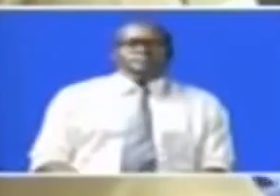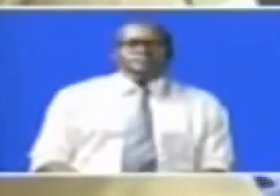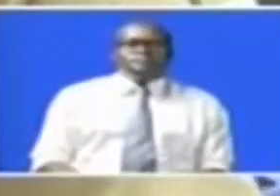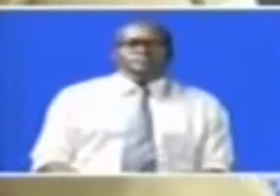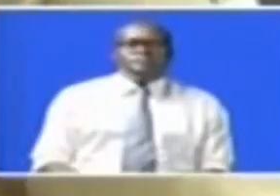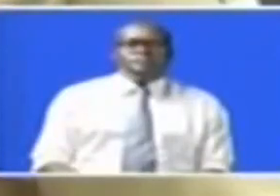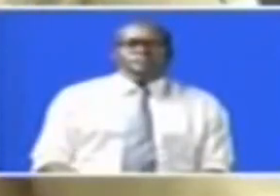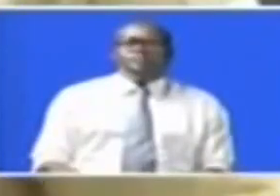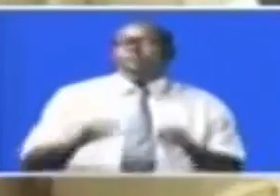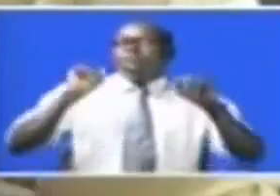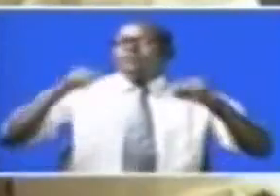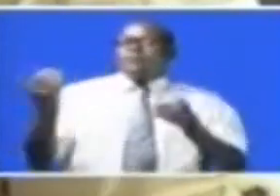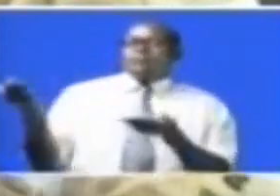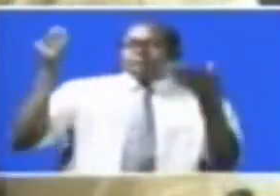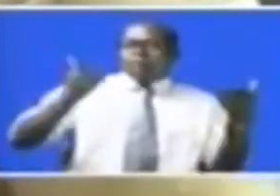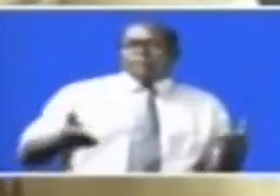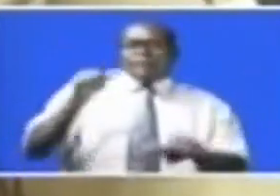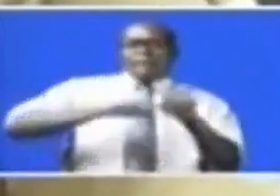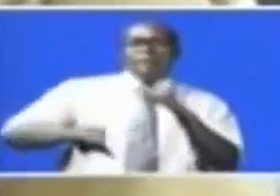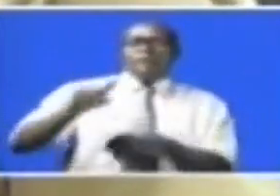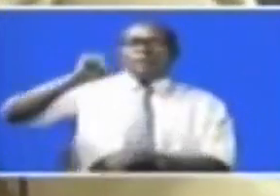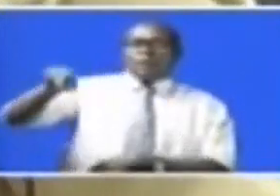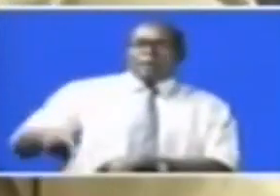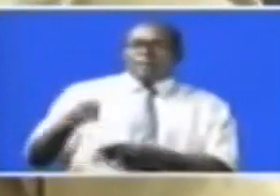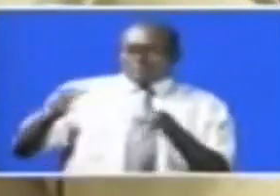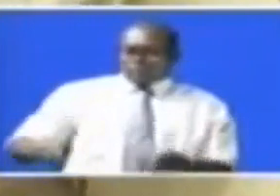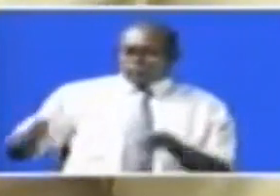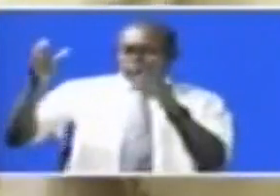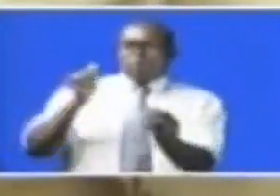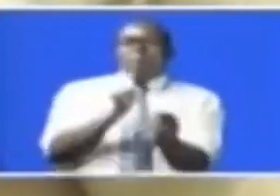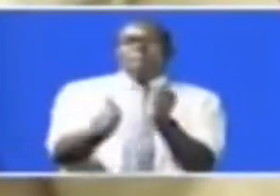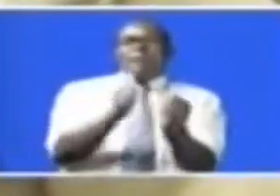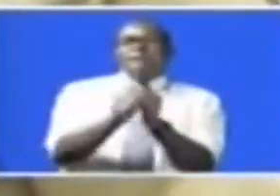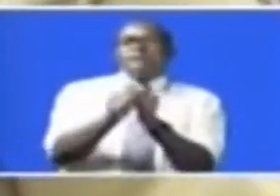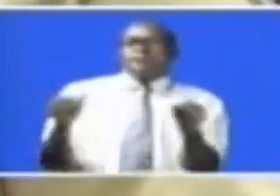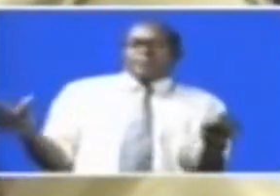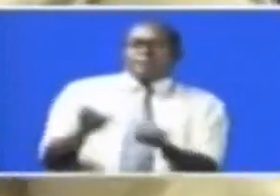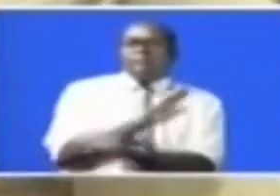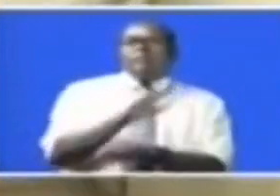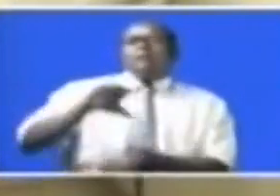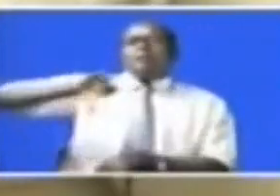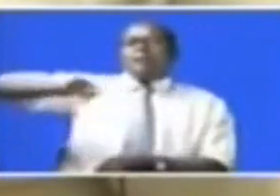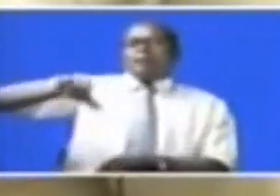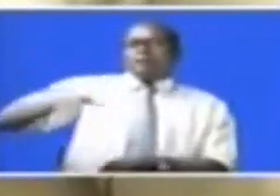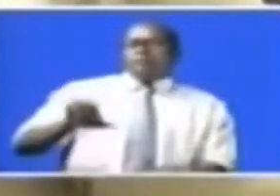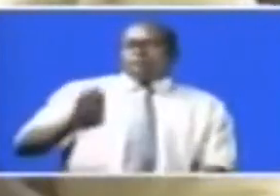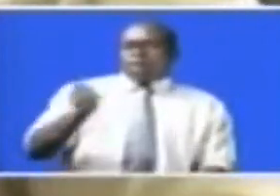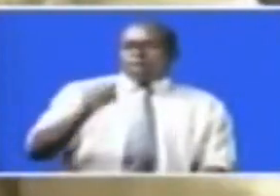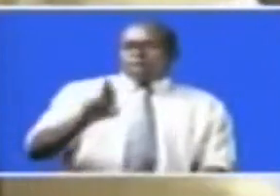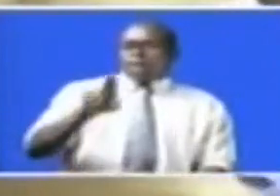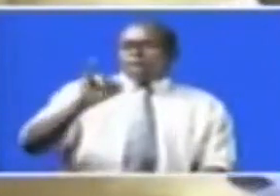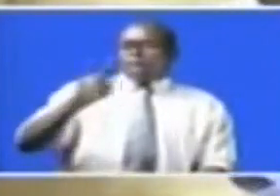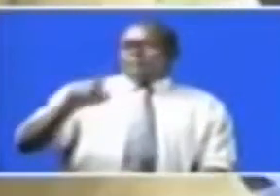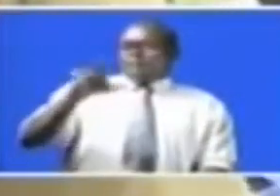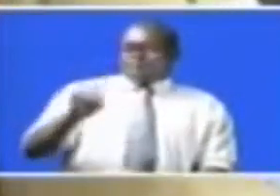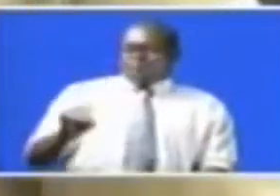Able to supply about 1,000 bags of maize to the entire county of Baringo. To may supply